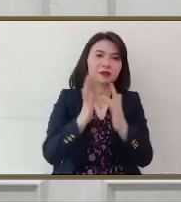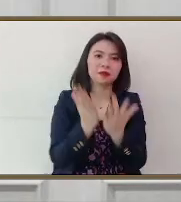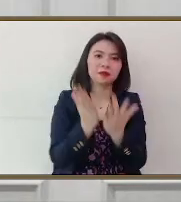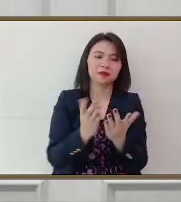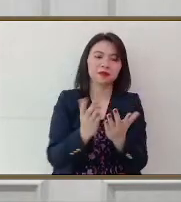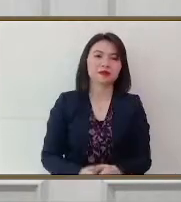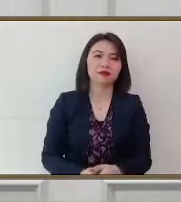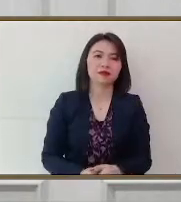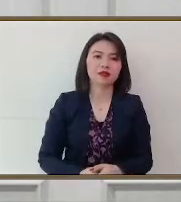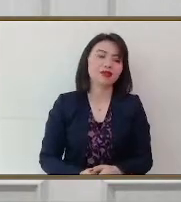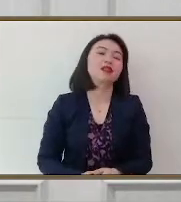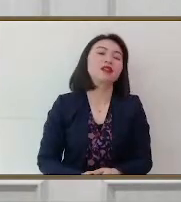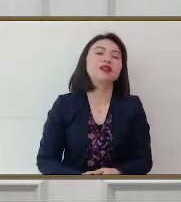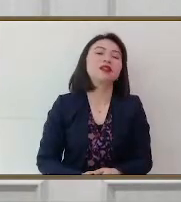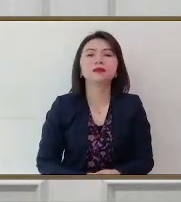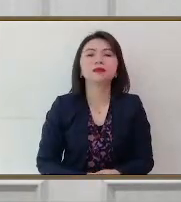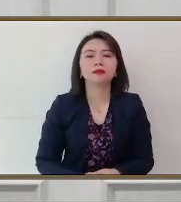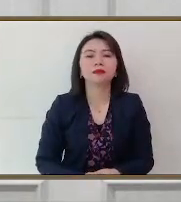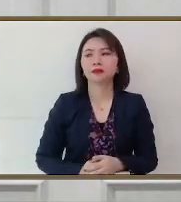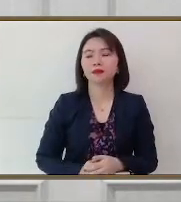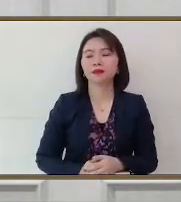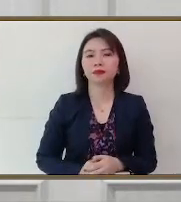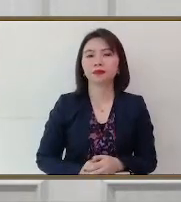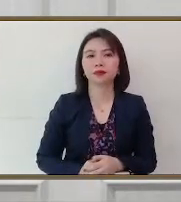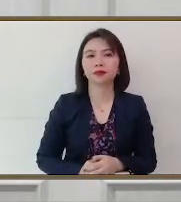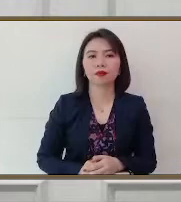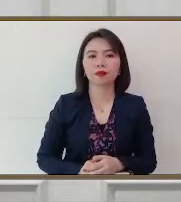ang scriptures, pero meron siyang